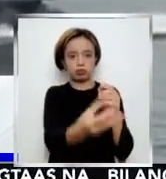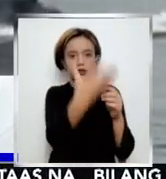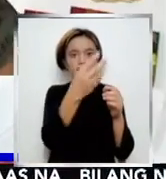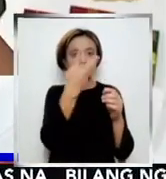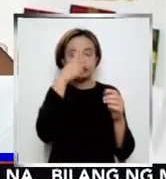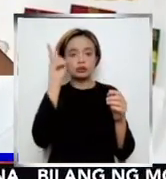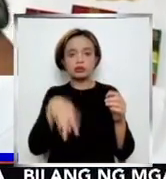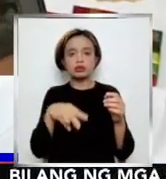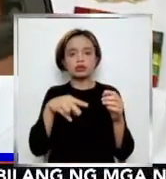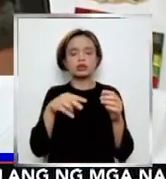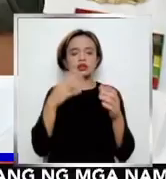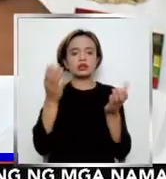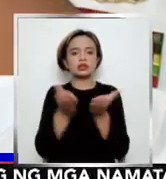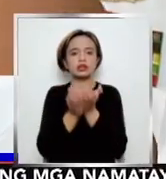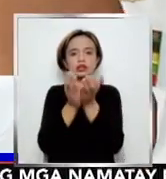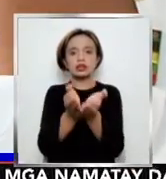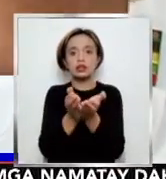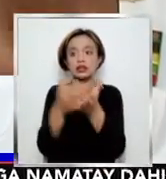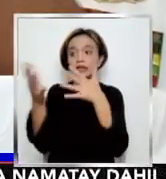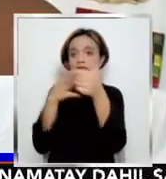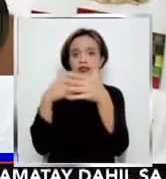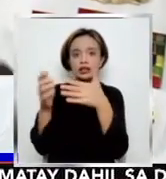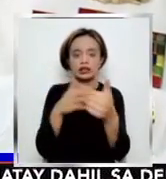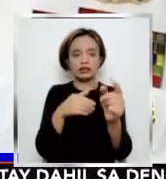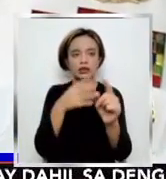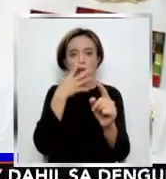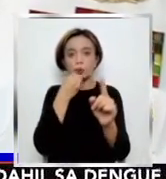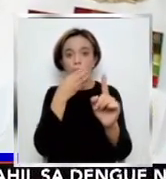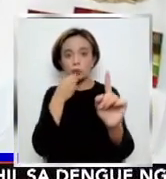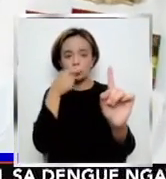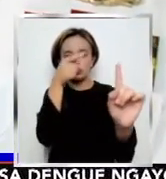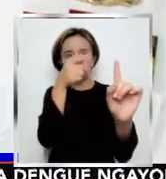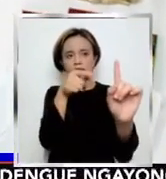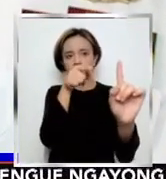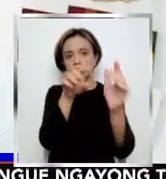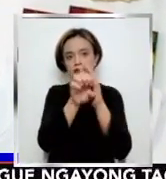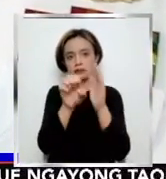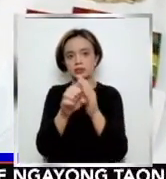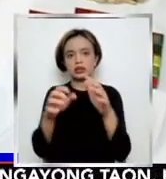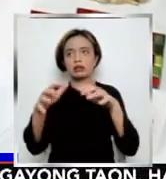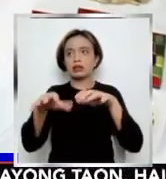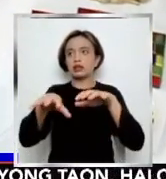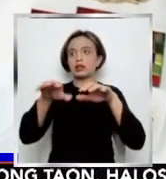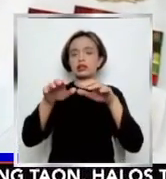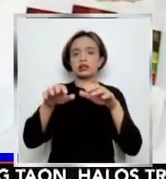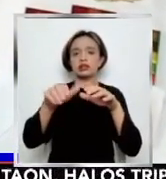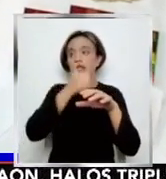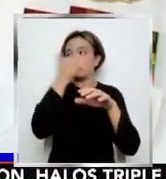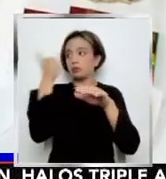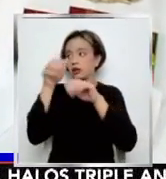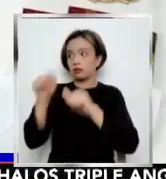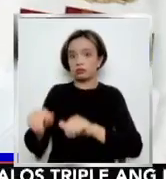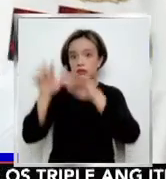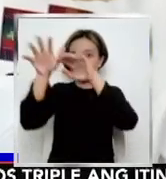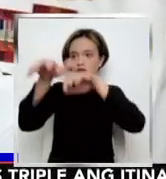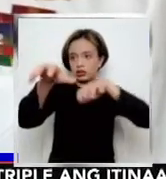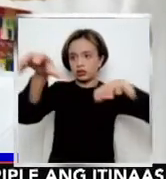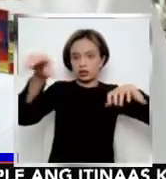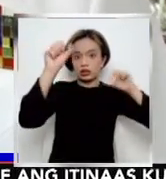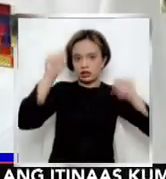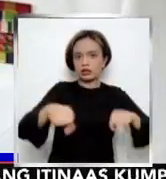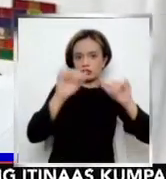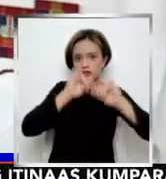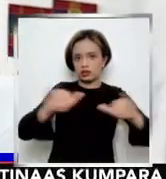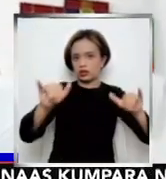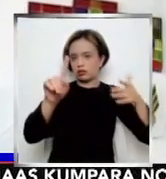if the target is on the other side of the mountain, you can still hit the target